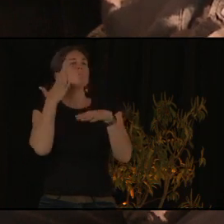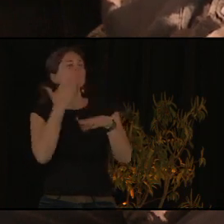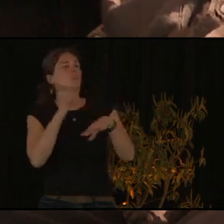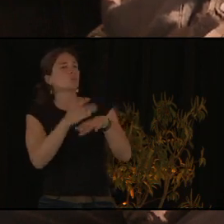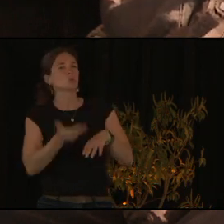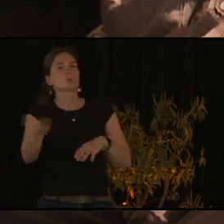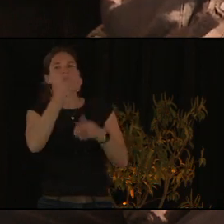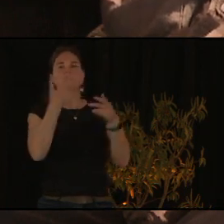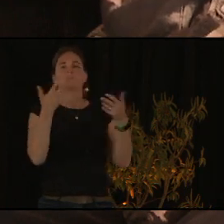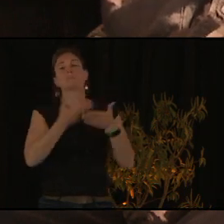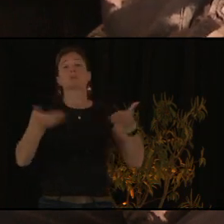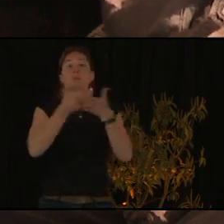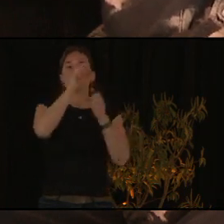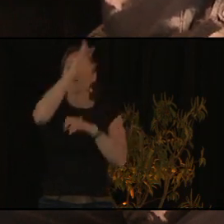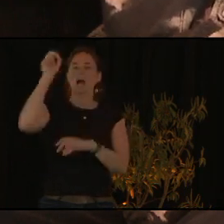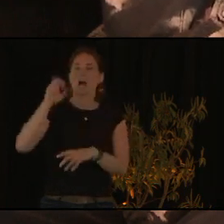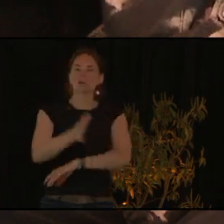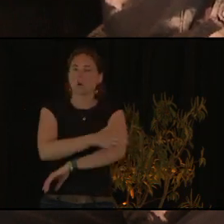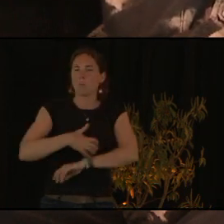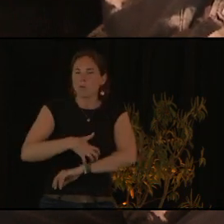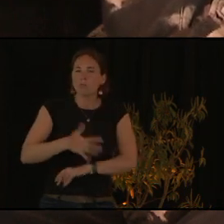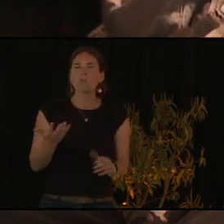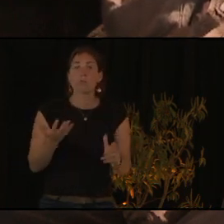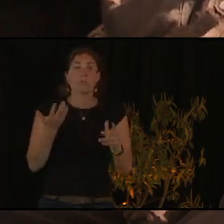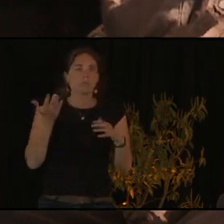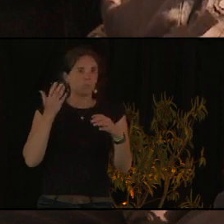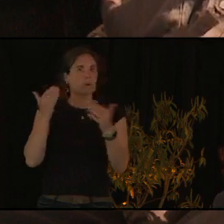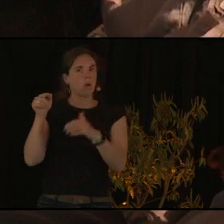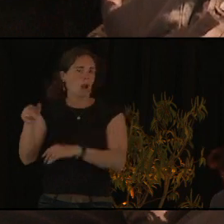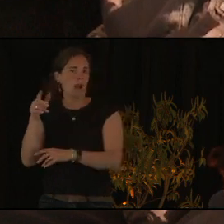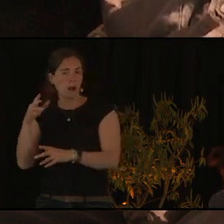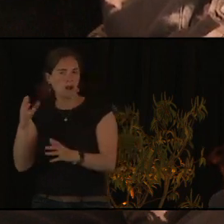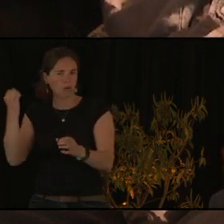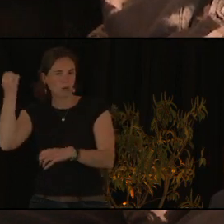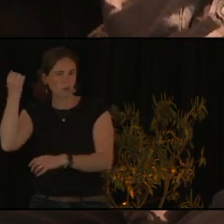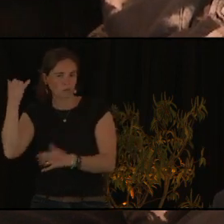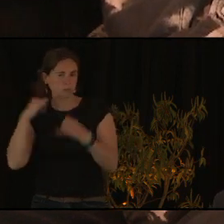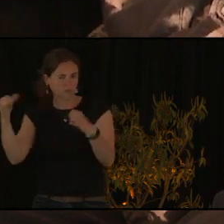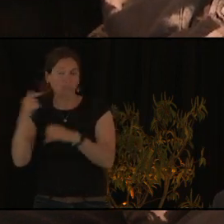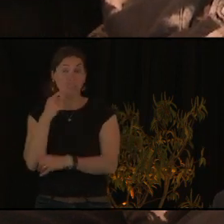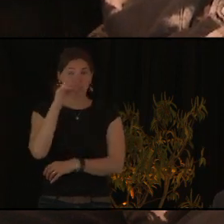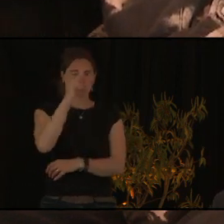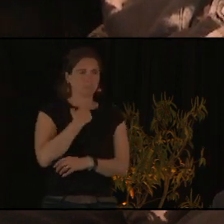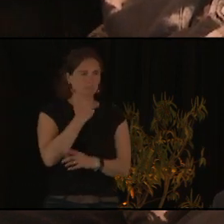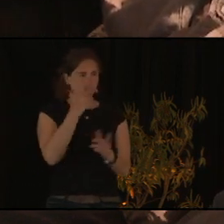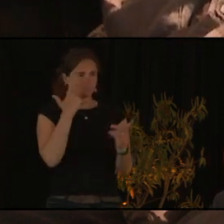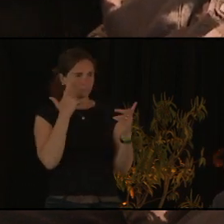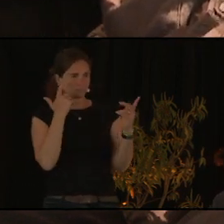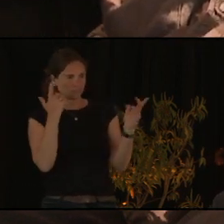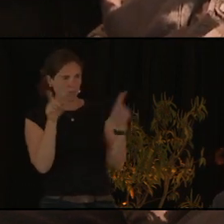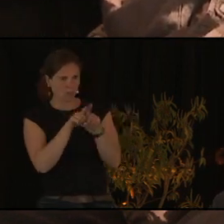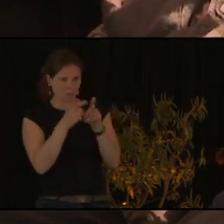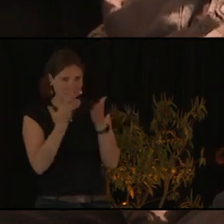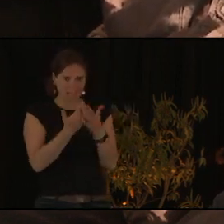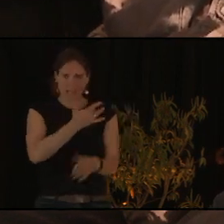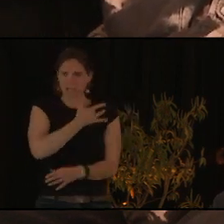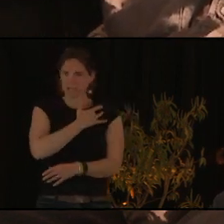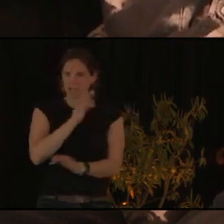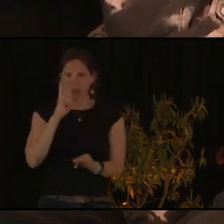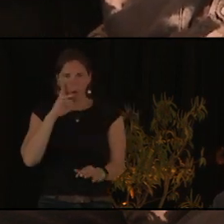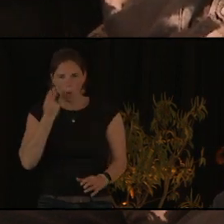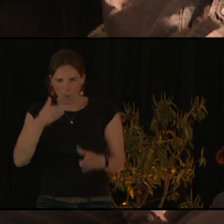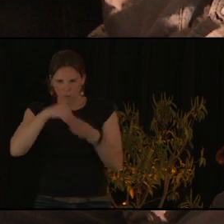un tout petit peu sommaires, et c'est très peu par rapport à ces conditions-là, on voit que très vite le vrai visage apparaît, donc ça m'intéressait.